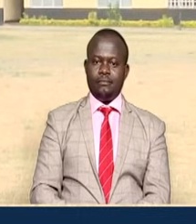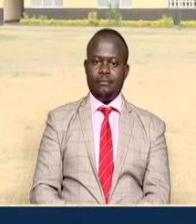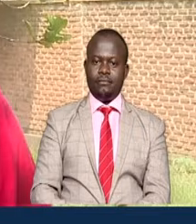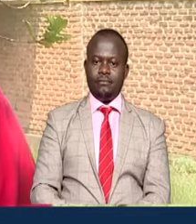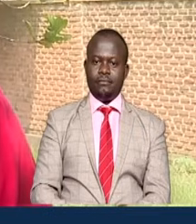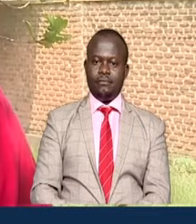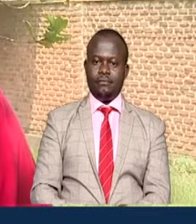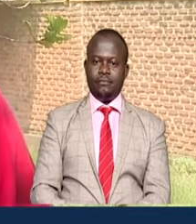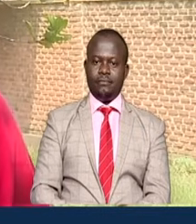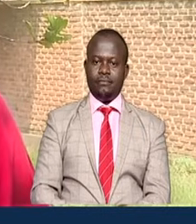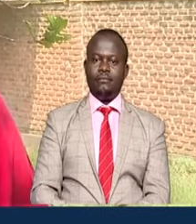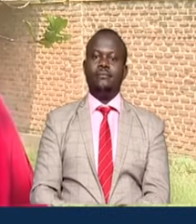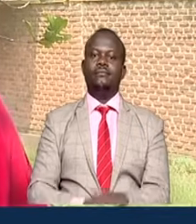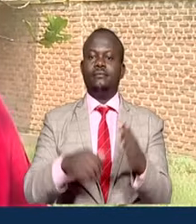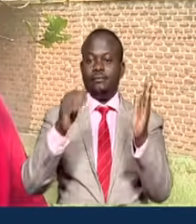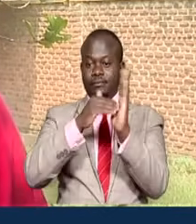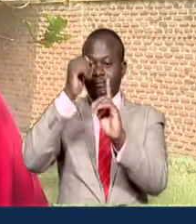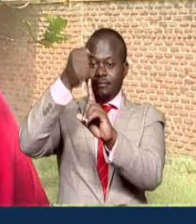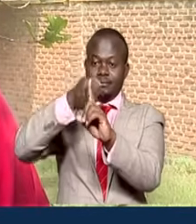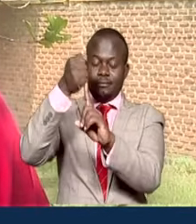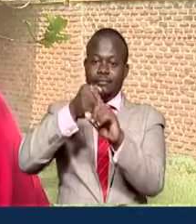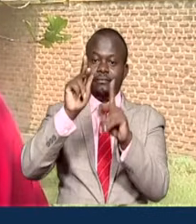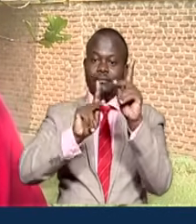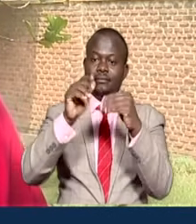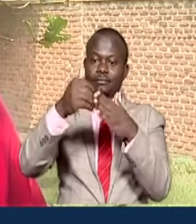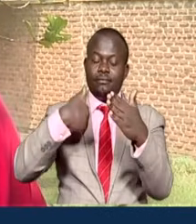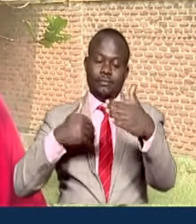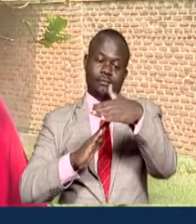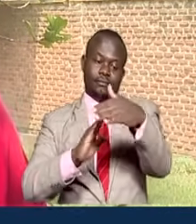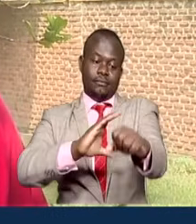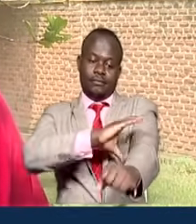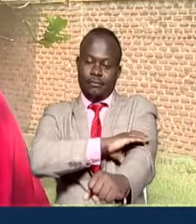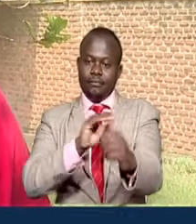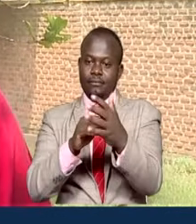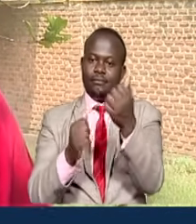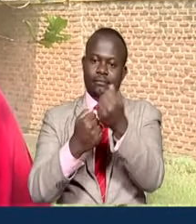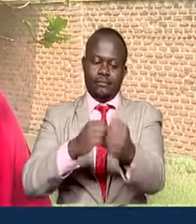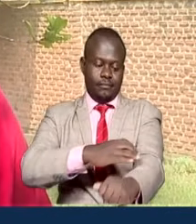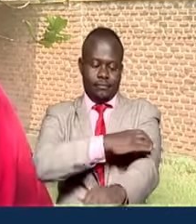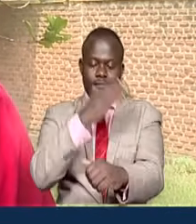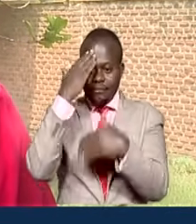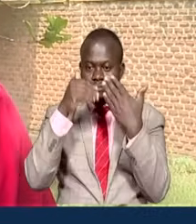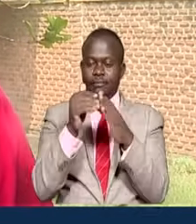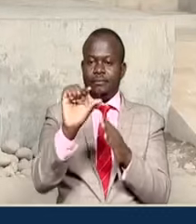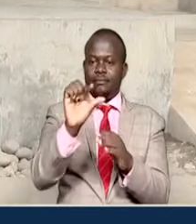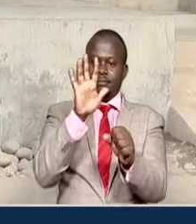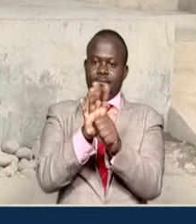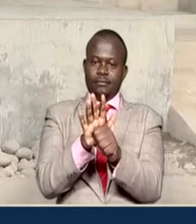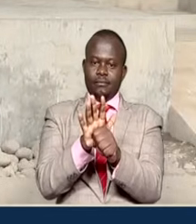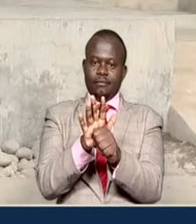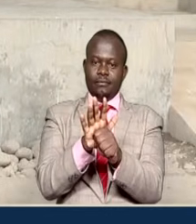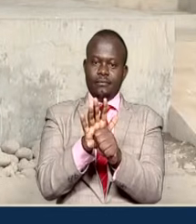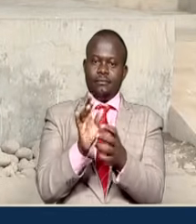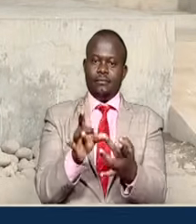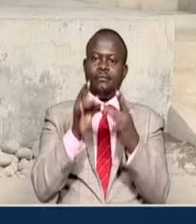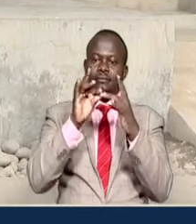gutwara imodoka. Ikindi, ubuvugizi ku bantu bakeneye insimburangingo n'inyunganirangingo kuko ziracyari nkeya cyane. By'umwihariko ku bantu